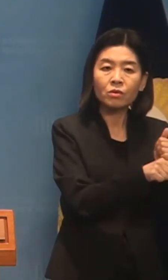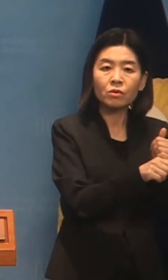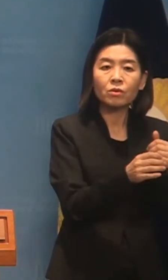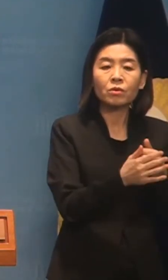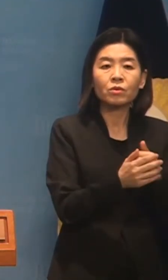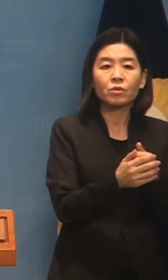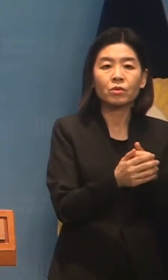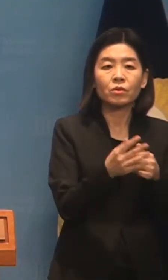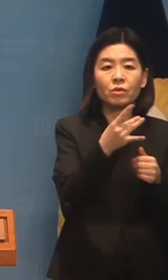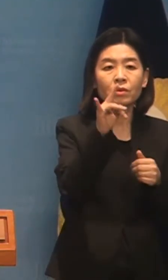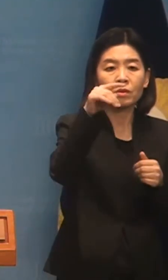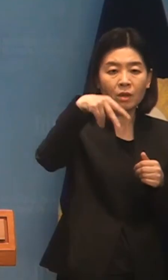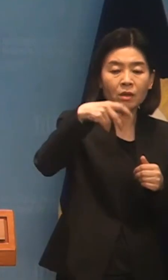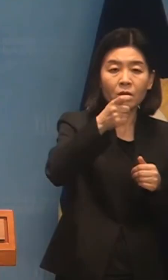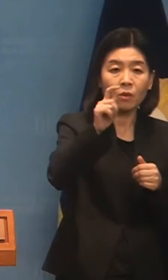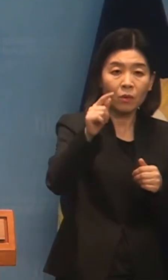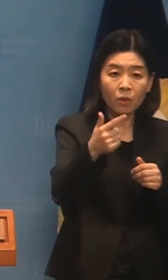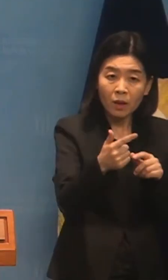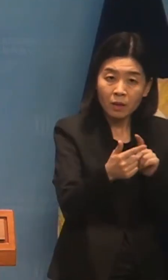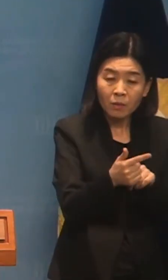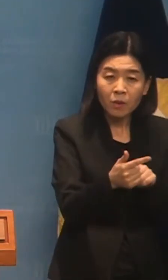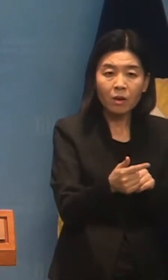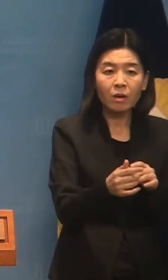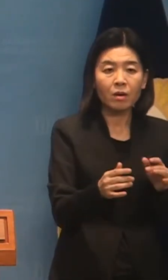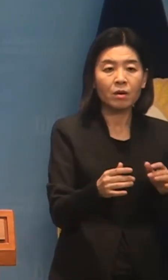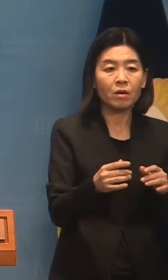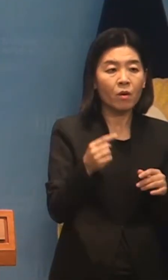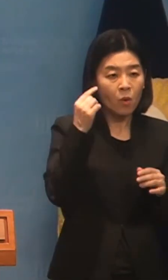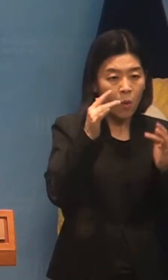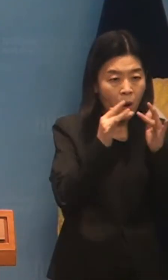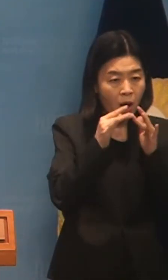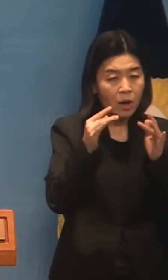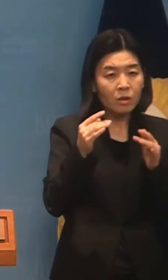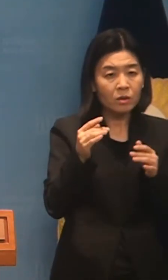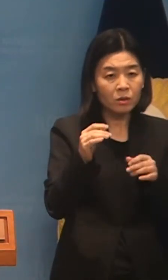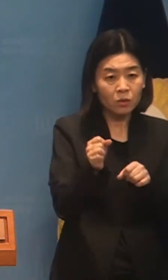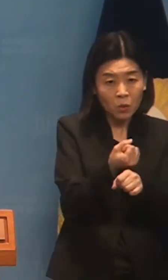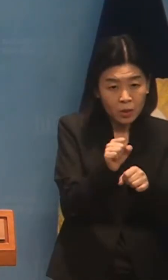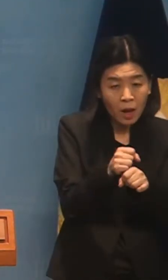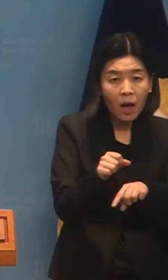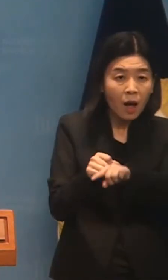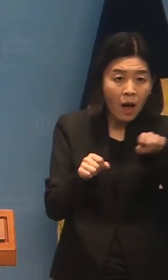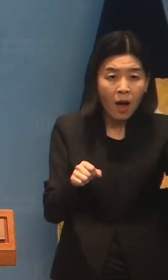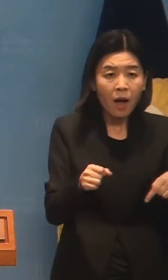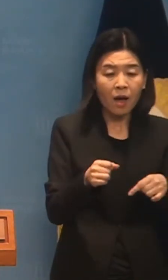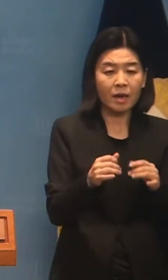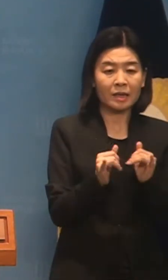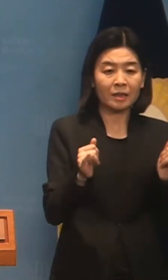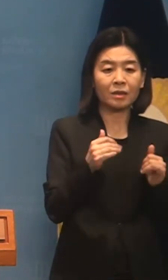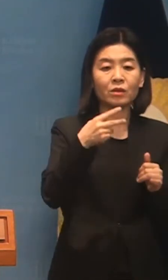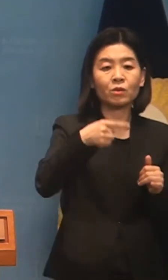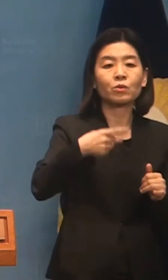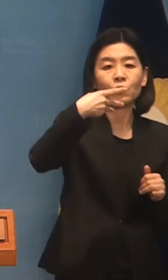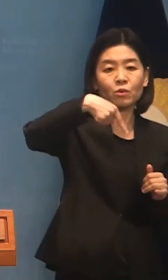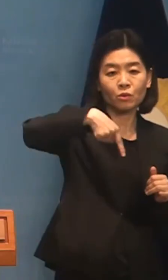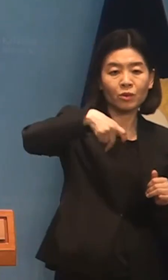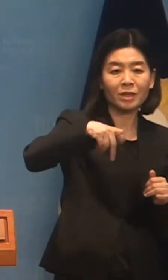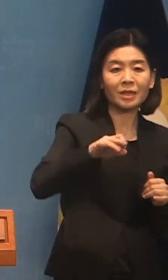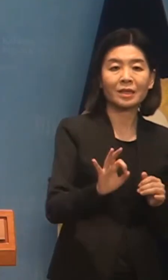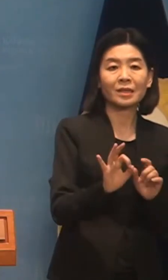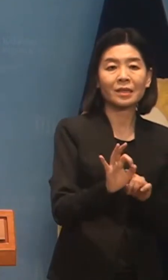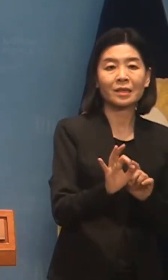대관이라는 명칭으로 대놓고 온라인 여론 조작을 한 것은 인간 드루킹